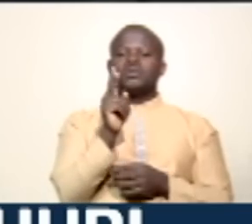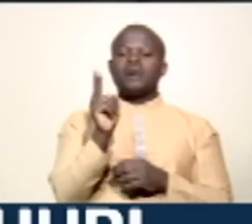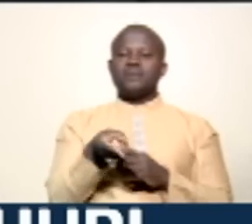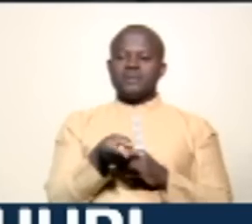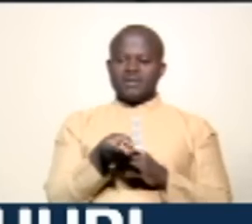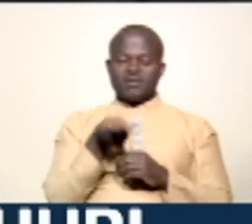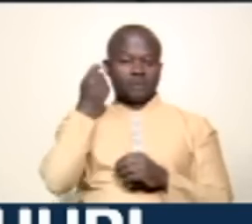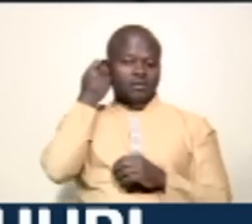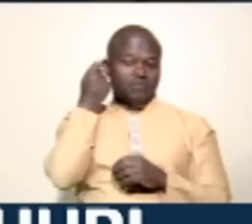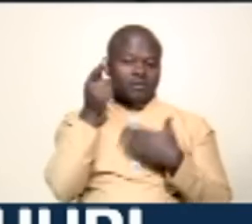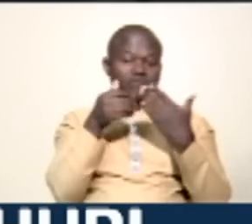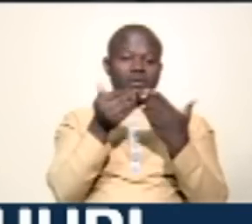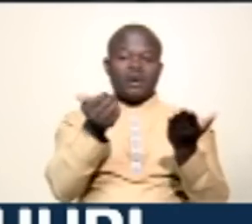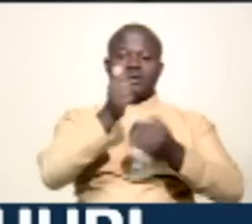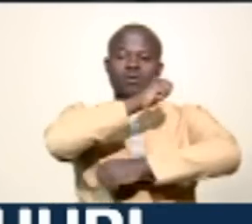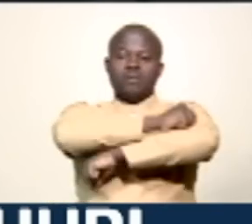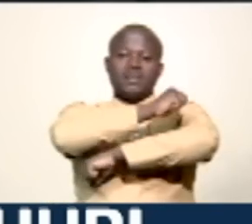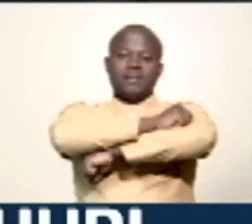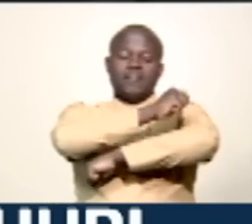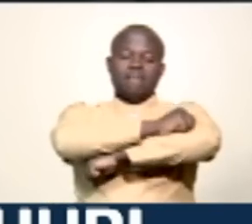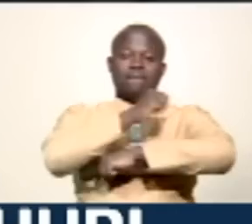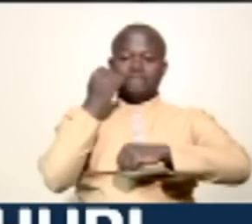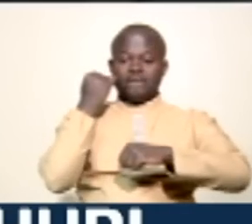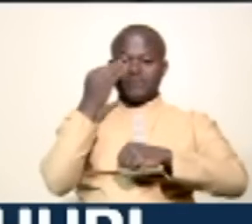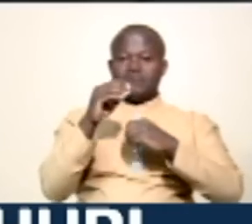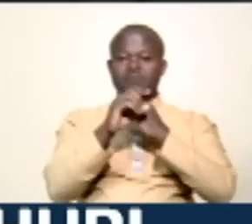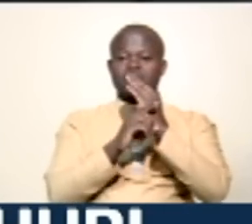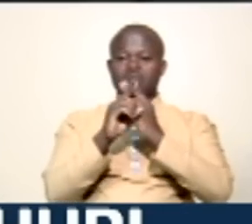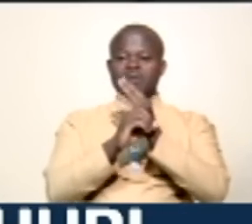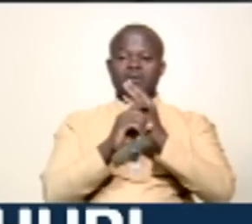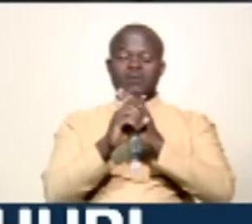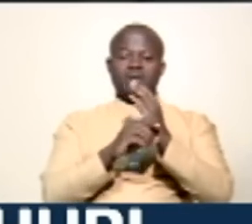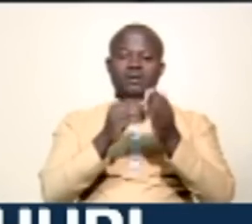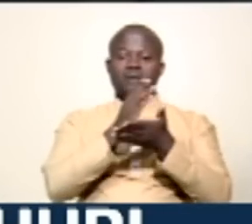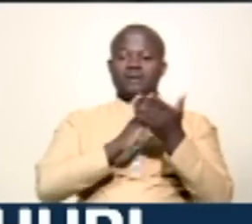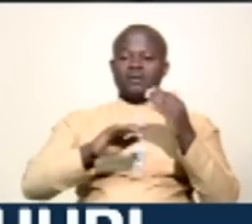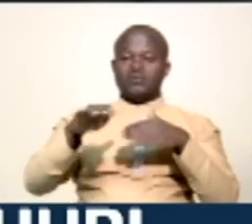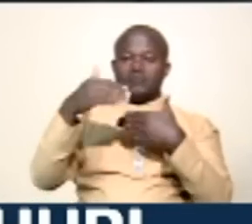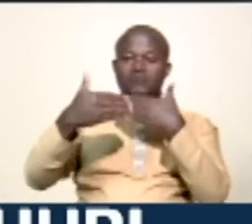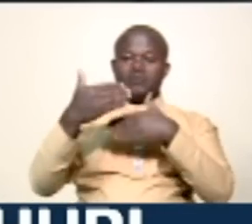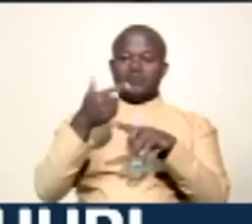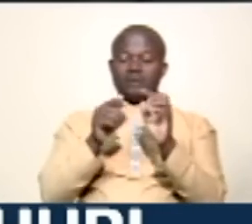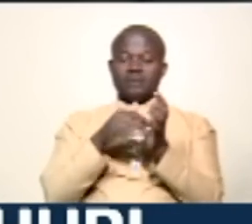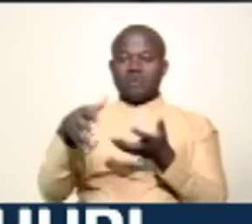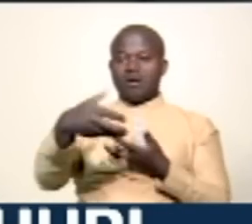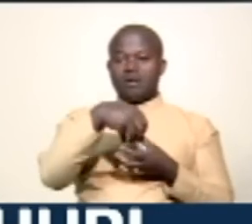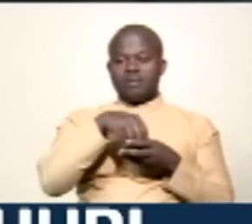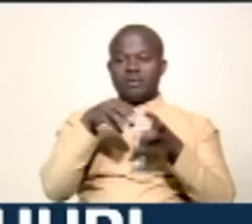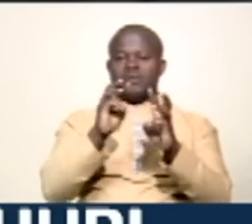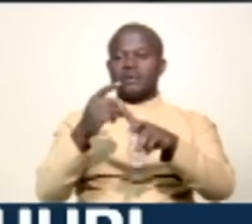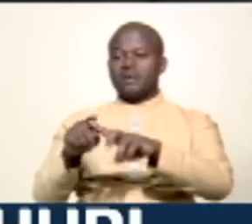200 byumvikane yuko aya mashuri nubwo ari mu kari mu gace kamwe araturanye ariko ahaha mu buryo